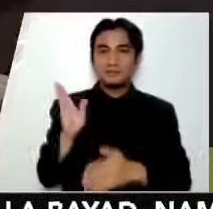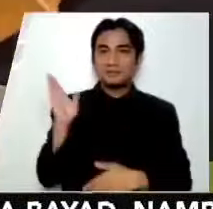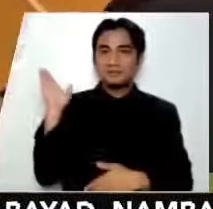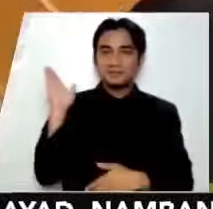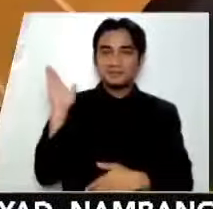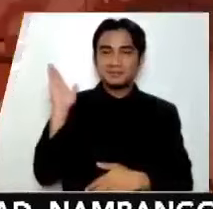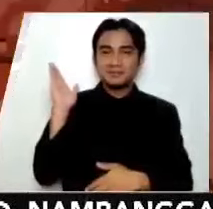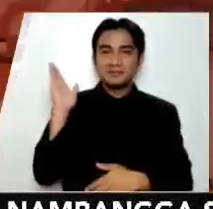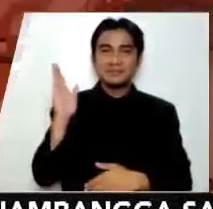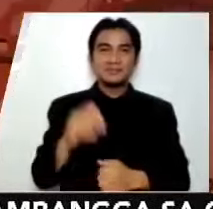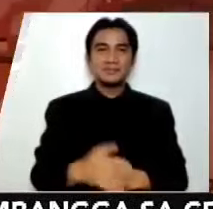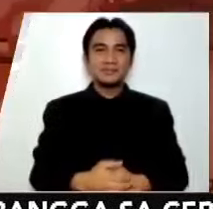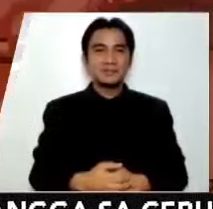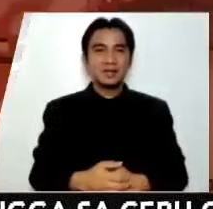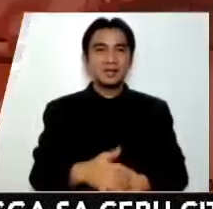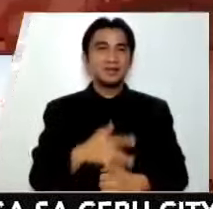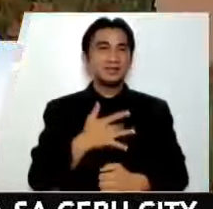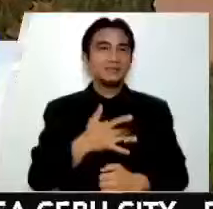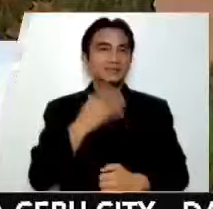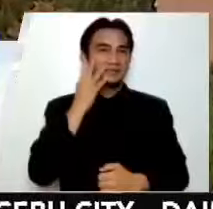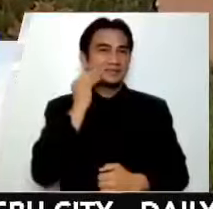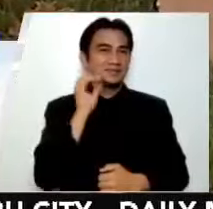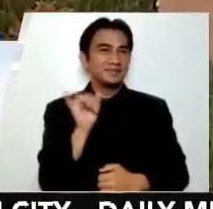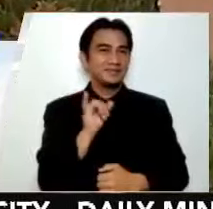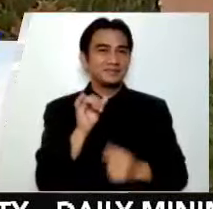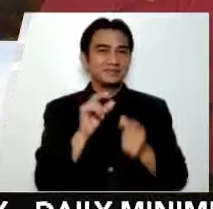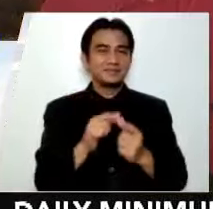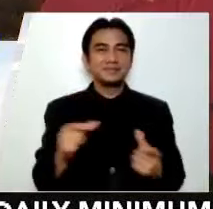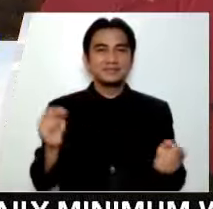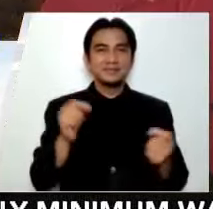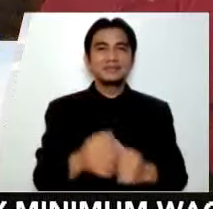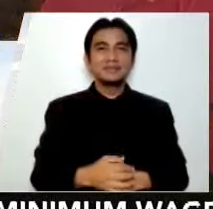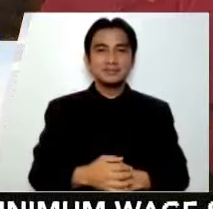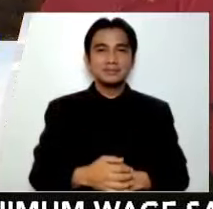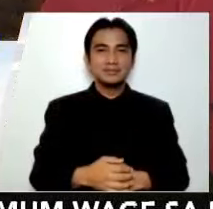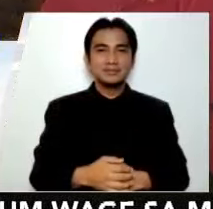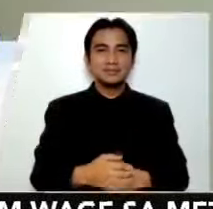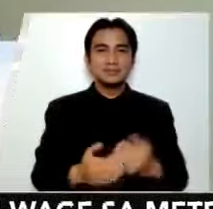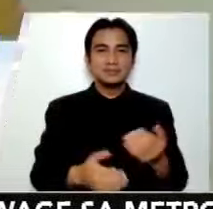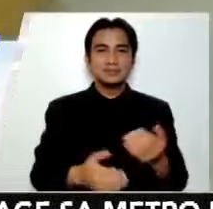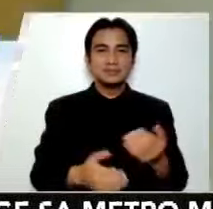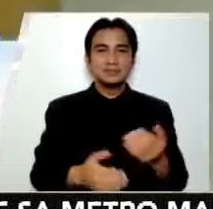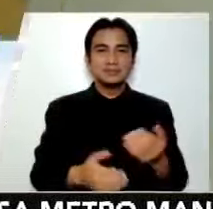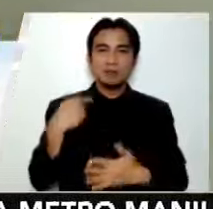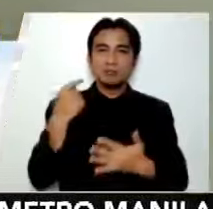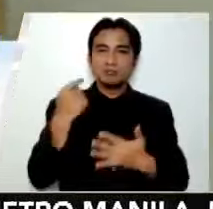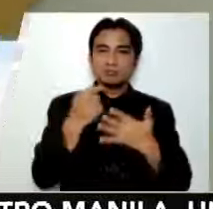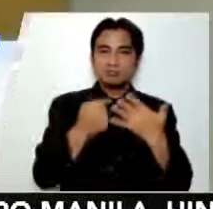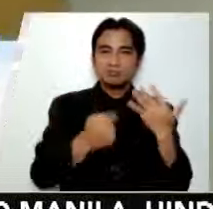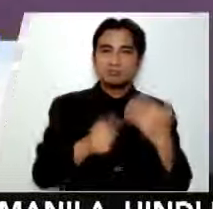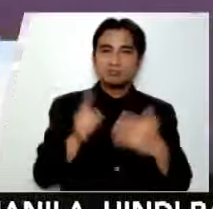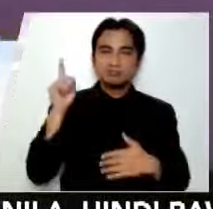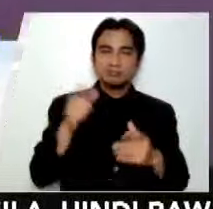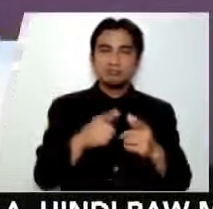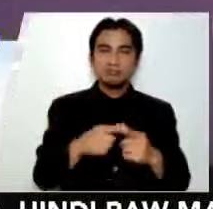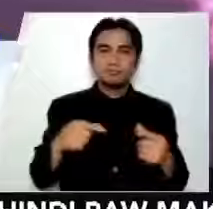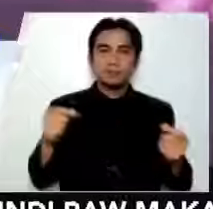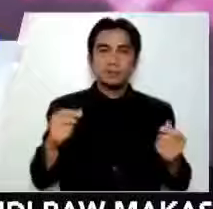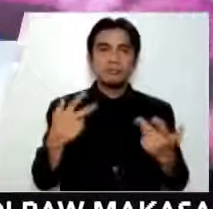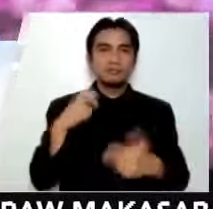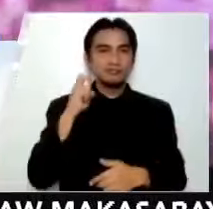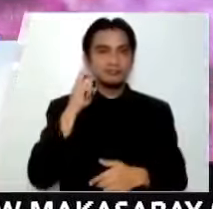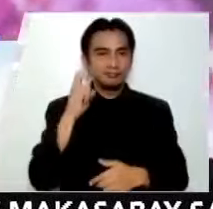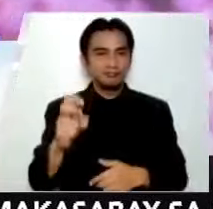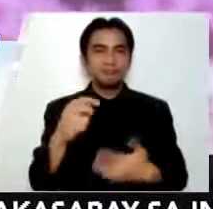tayo. Patok dito ang temple theme area, Shibuya Crossing at Japan Train Station area. Must